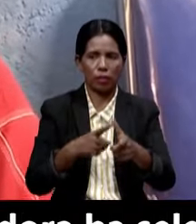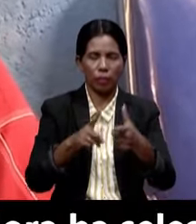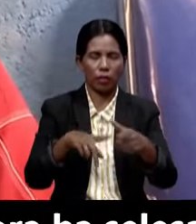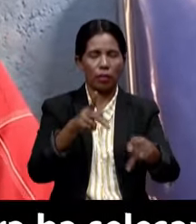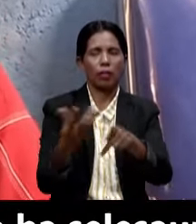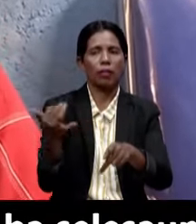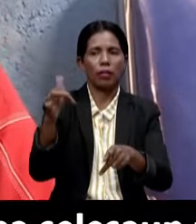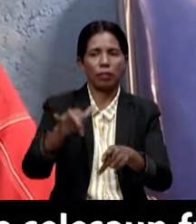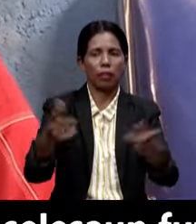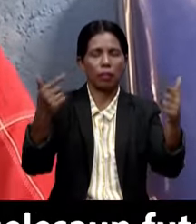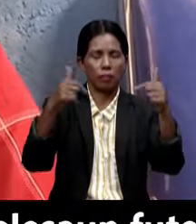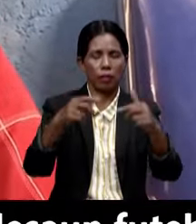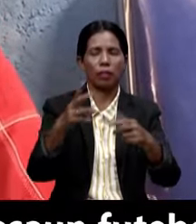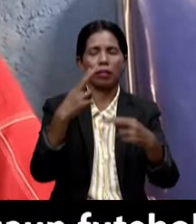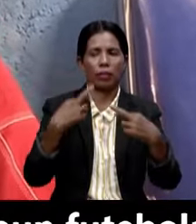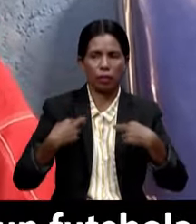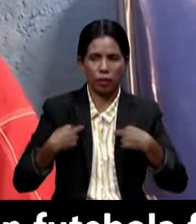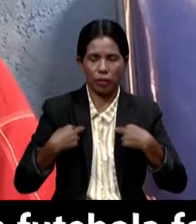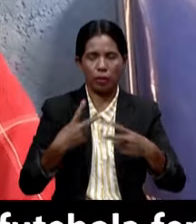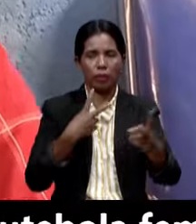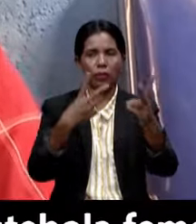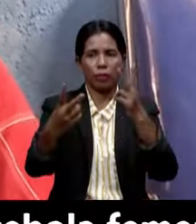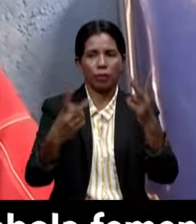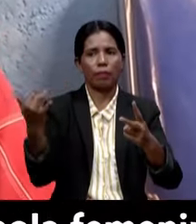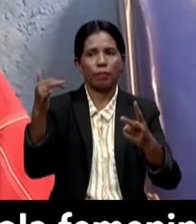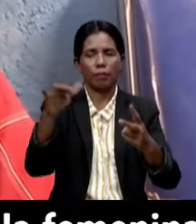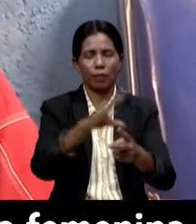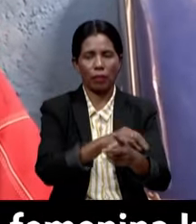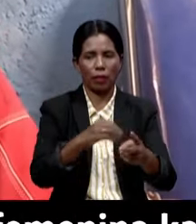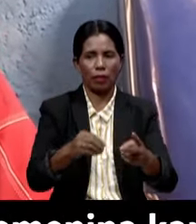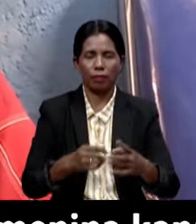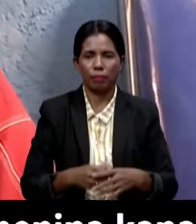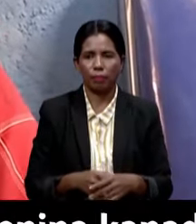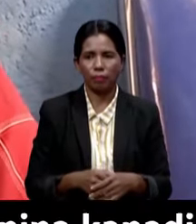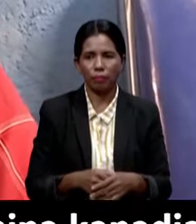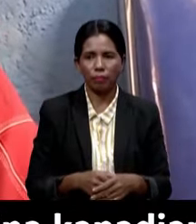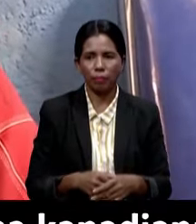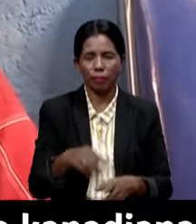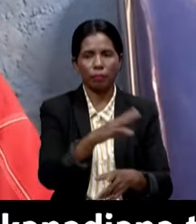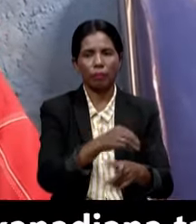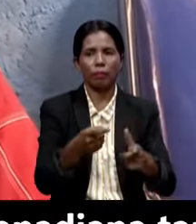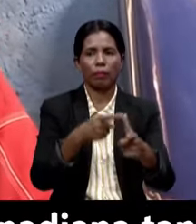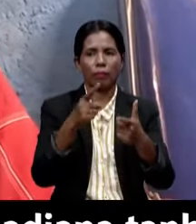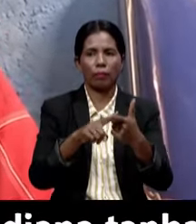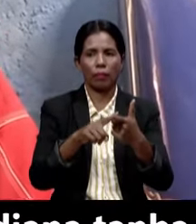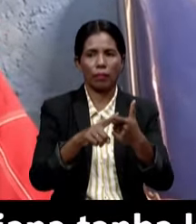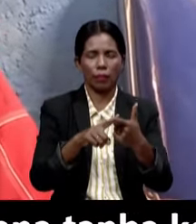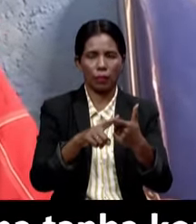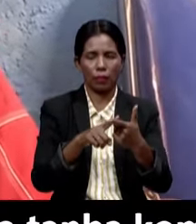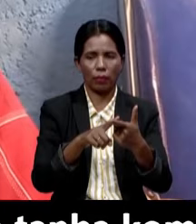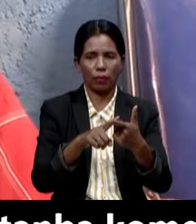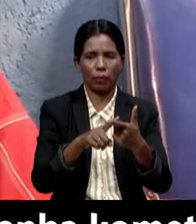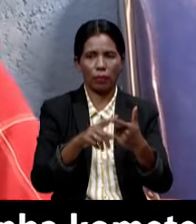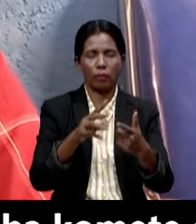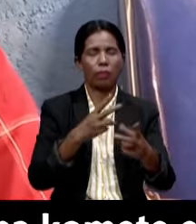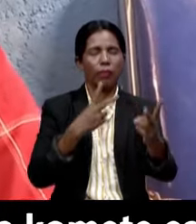ramai. Descansa. Pahina si halu visita, si gaje naska. Gaje naska, mut mai ba